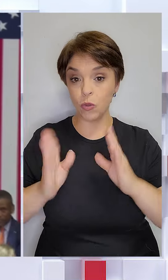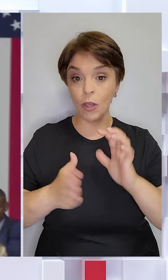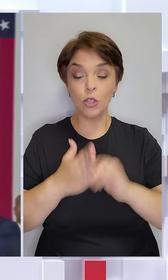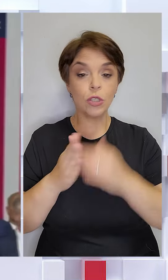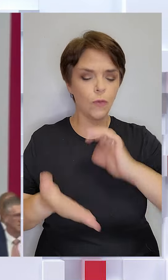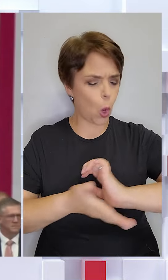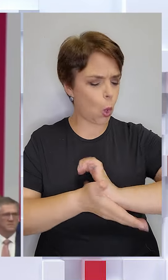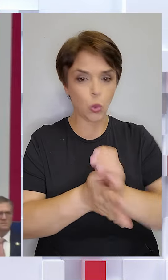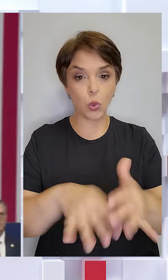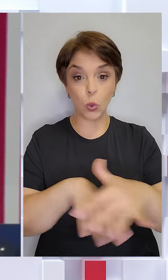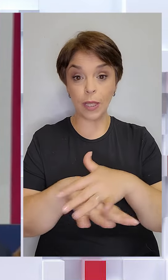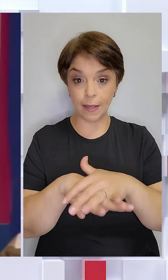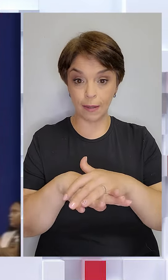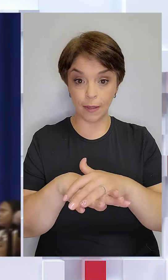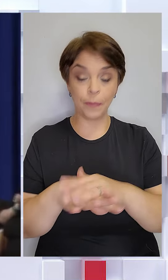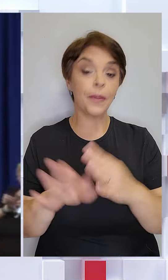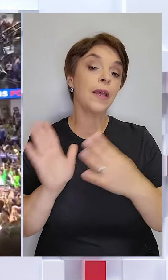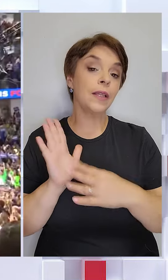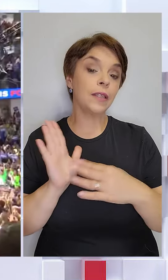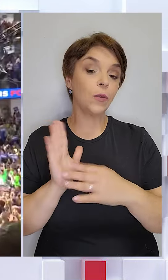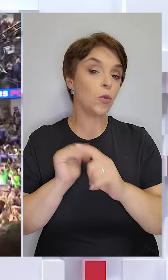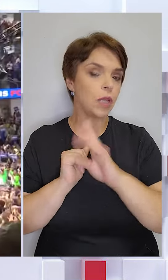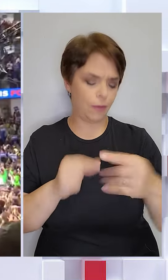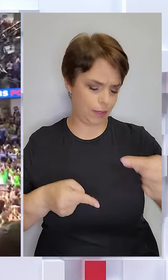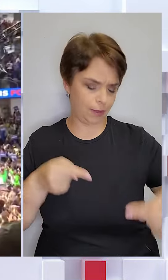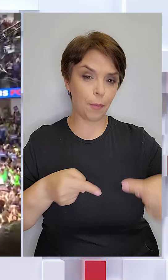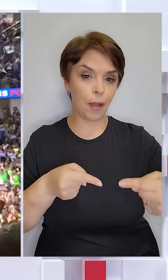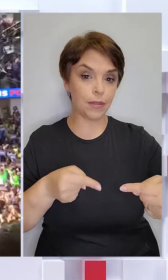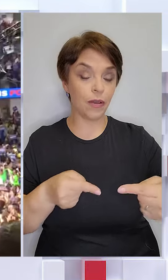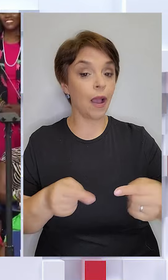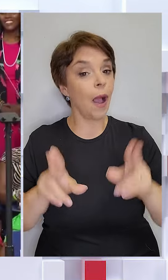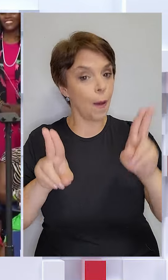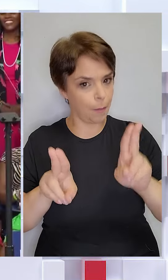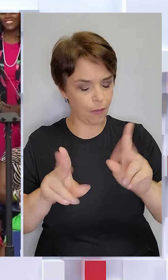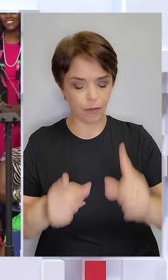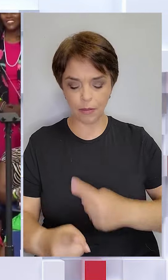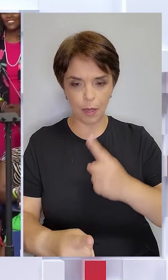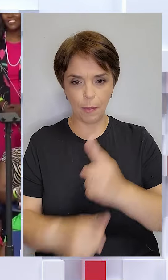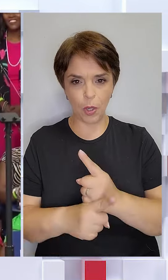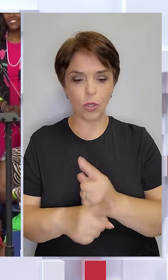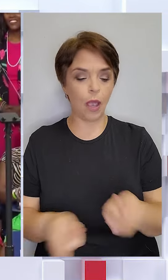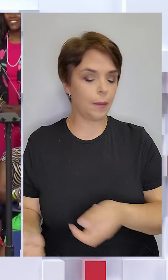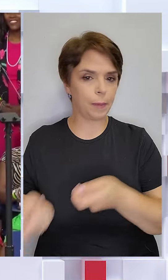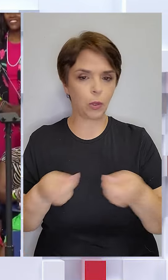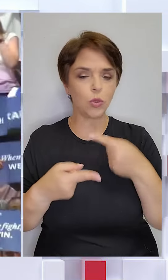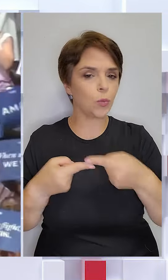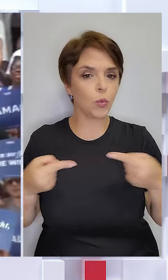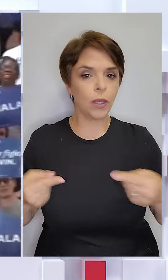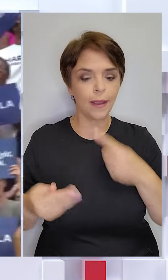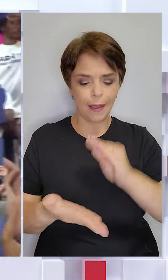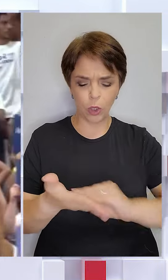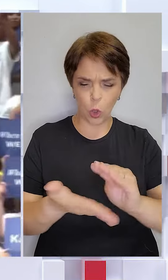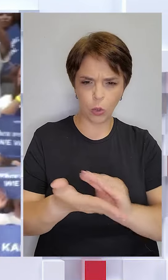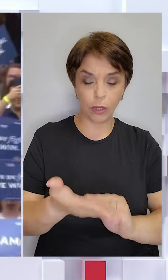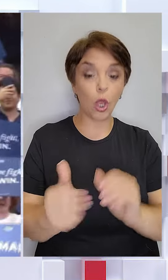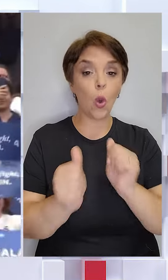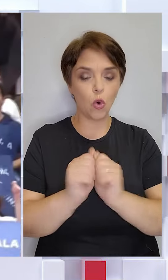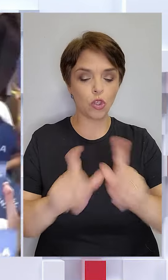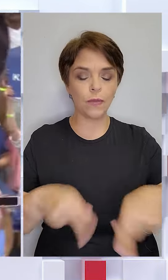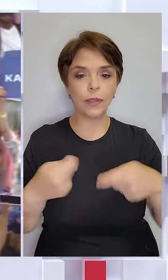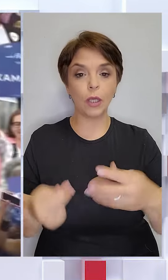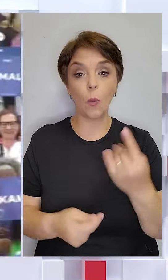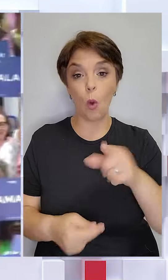свою густонаселеність. 90 хвилин дебатів. Правила забороняють спікерам приносити будь-які нотатки. Кожному